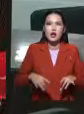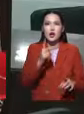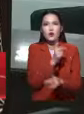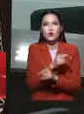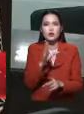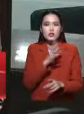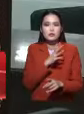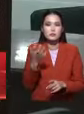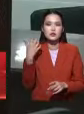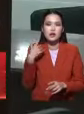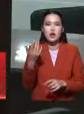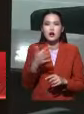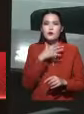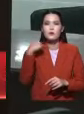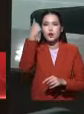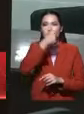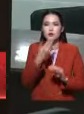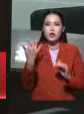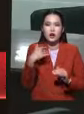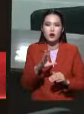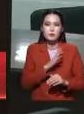қойылған. Бұл бірнеше жылдан бері